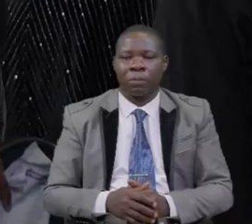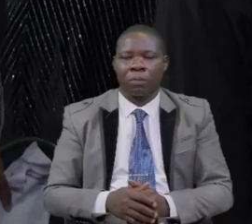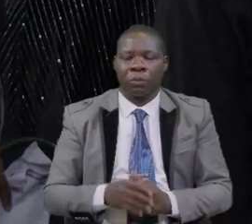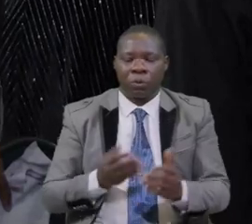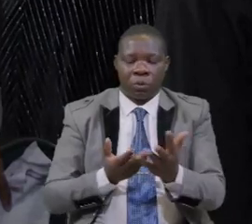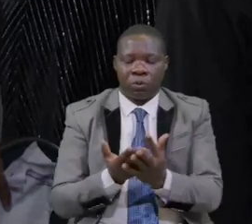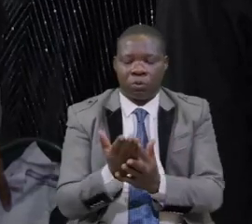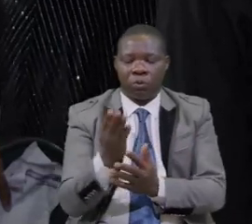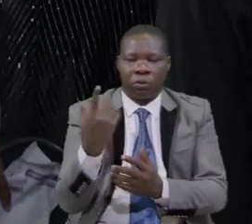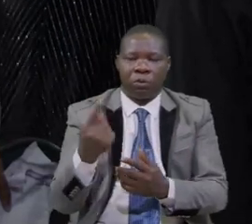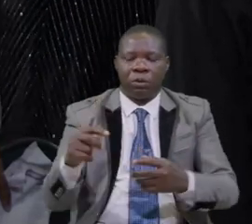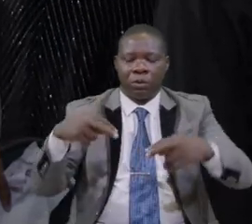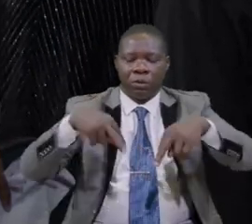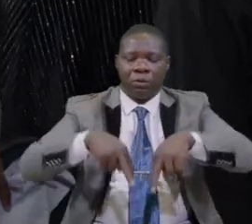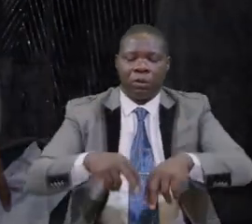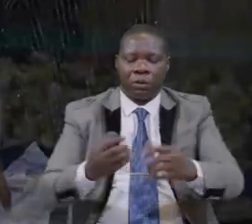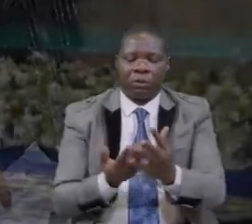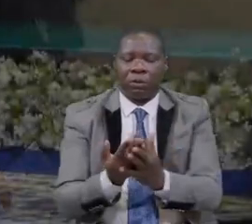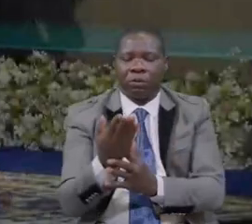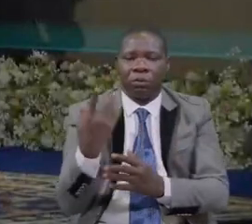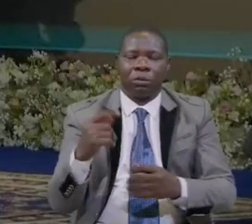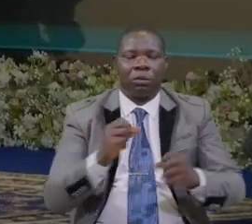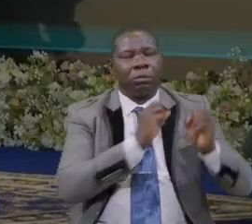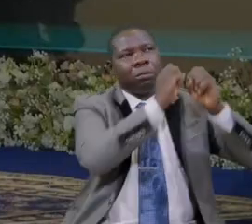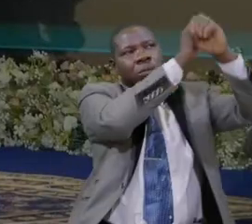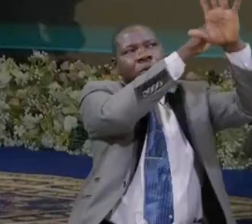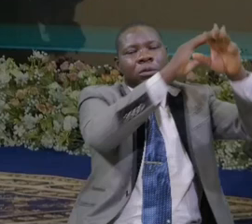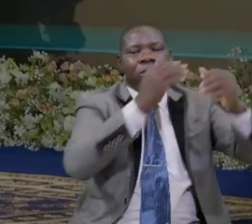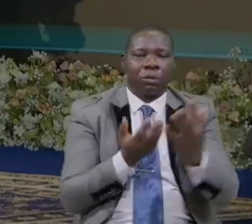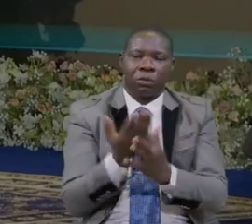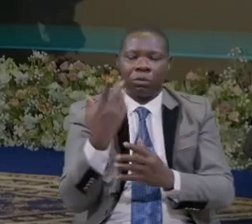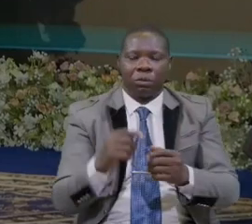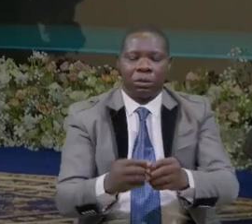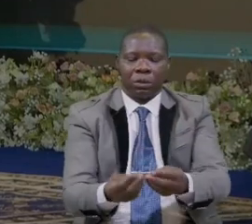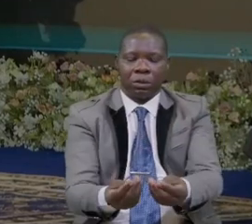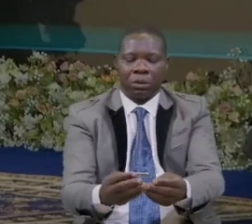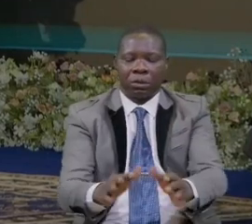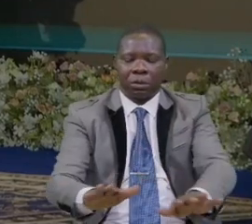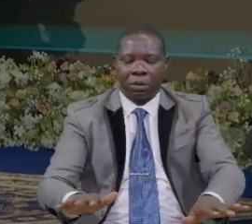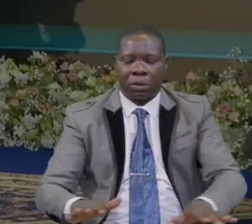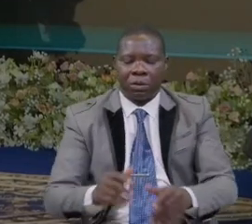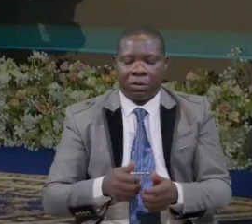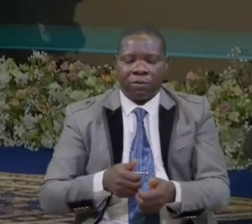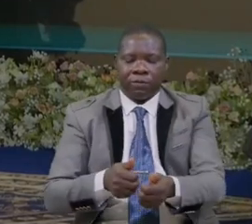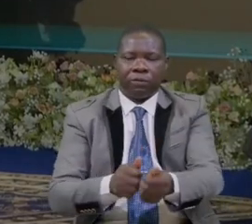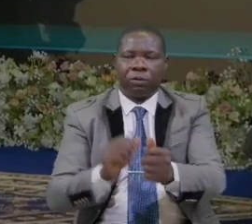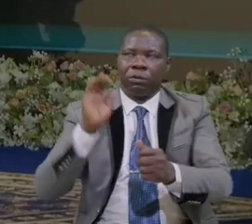dans la vallée, dans les montagnes, dans les plaines, en le suivant.